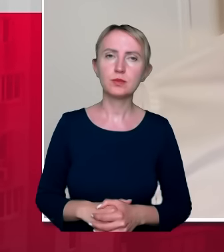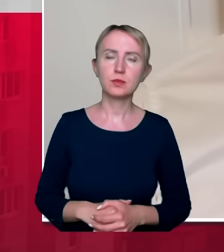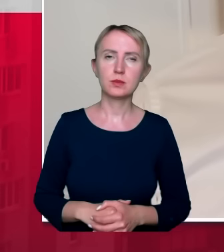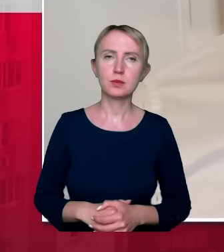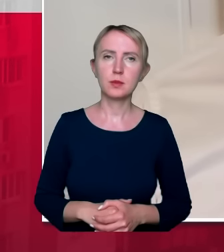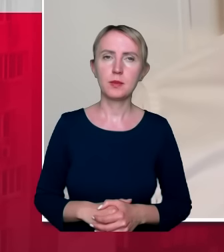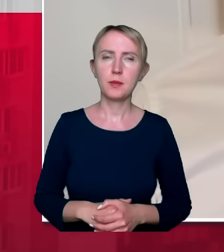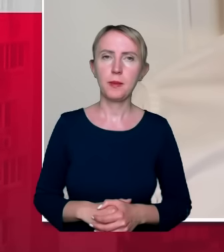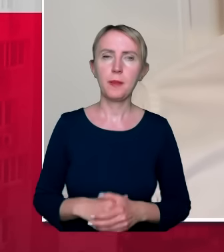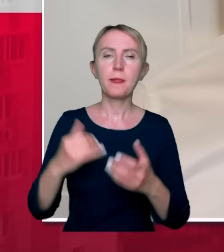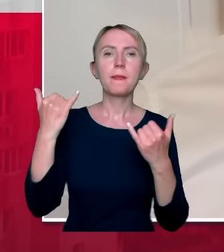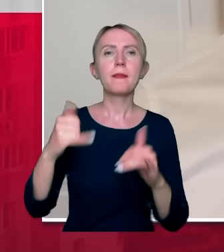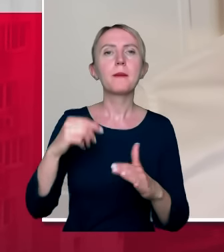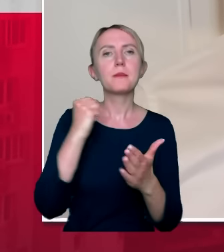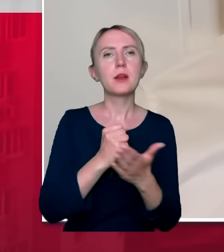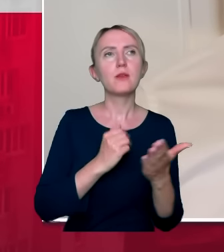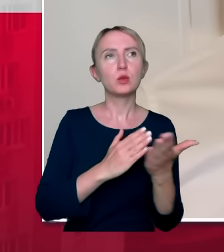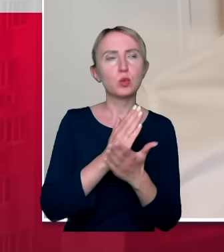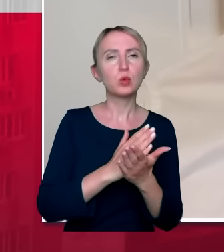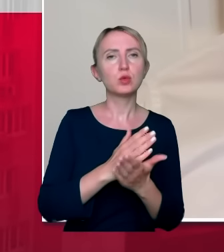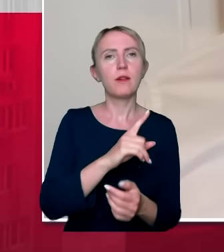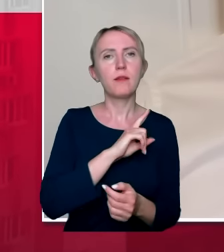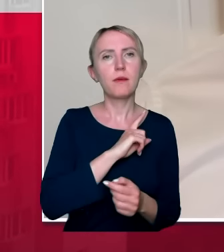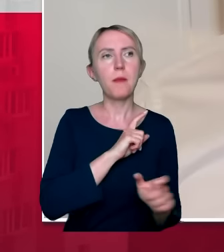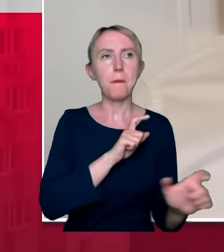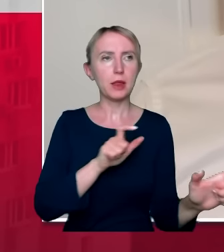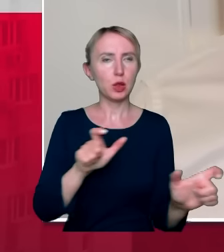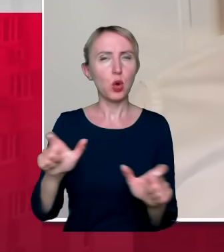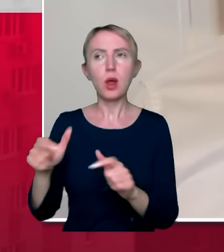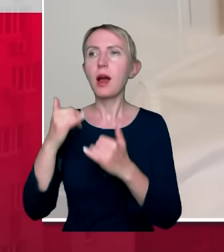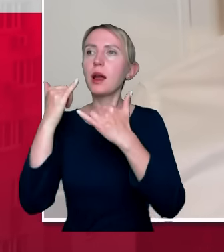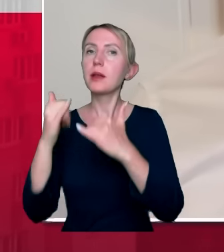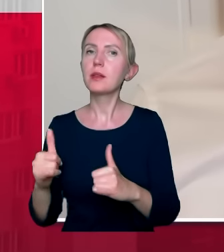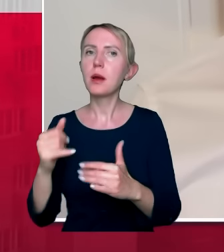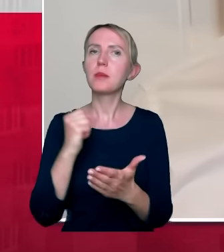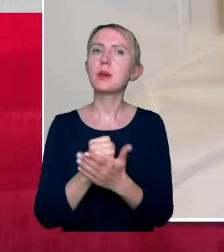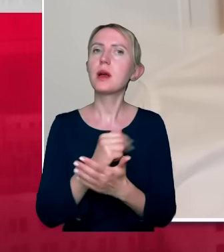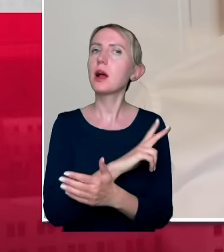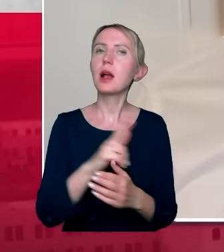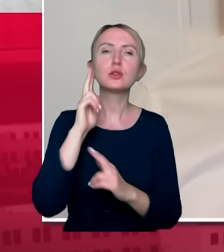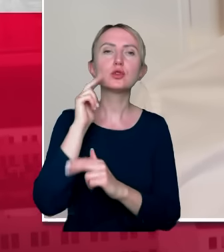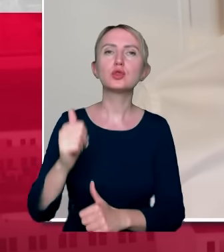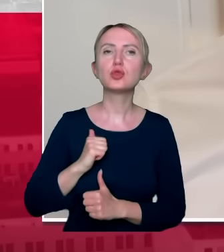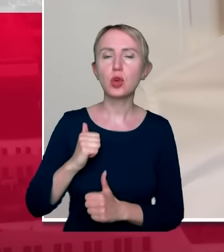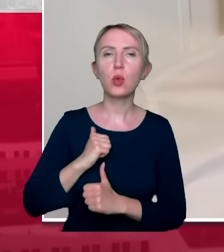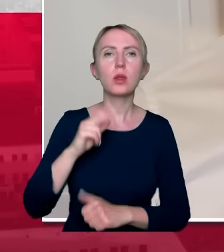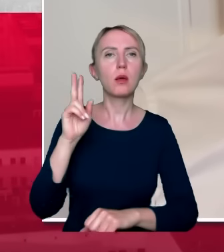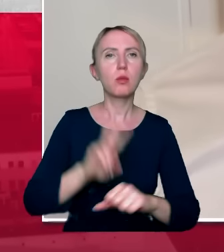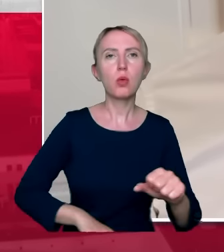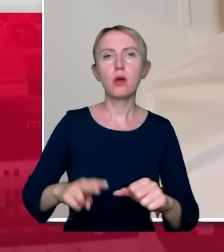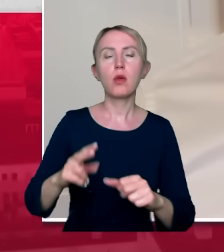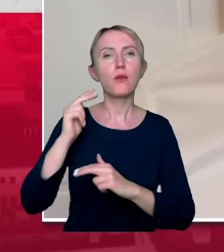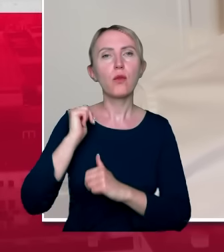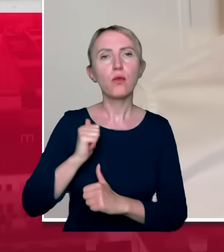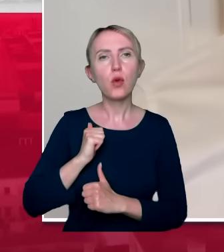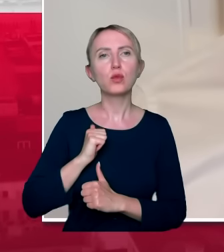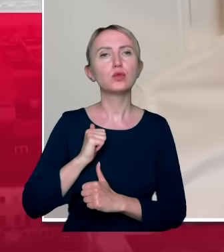Czym innym są prawa służby wartowniczej czy patrolowej, a czym innym jest prawo każdego żołnierza, policjanta, wojskowego